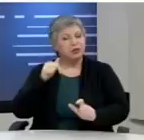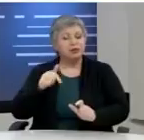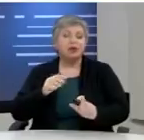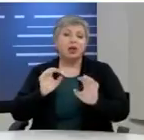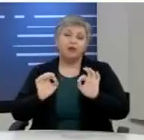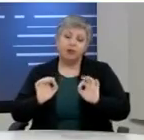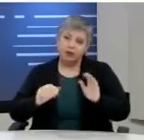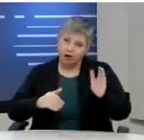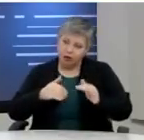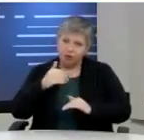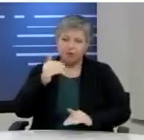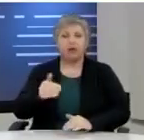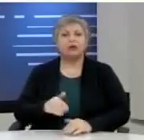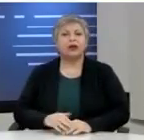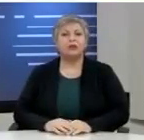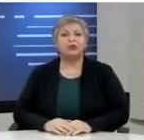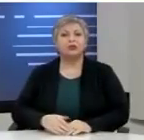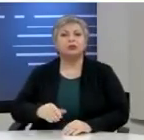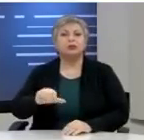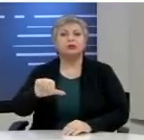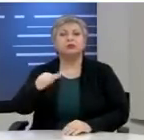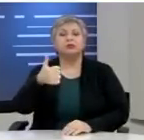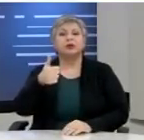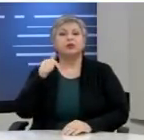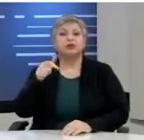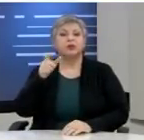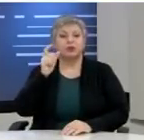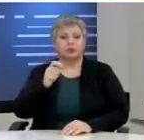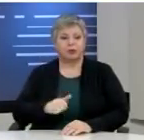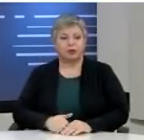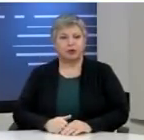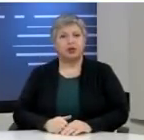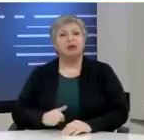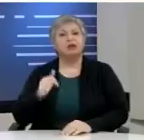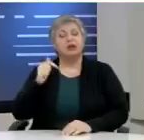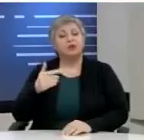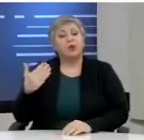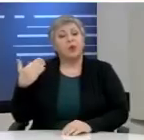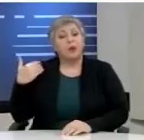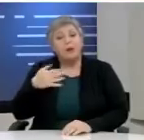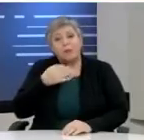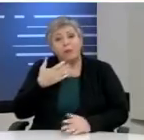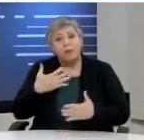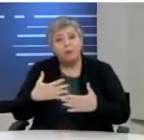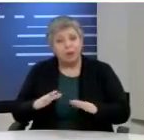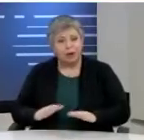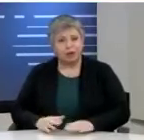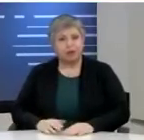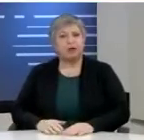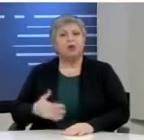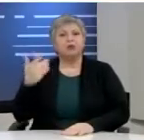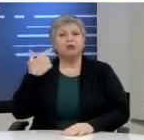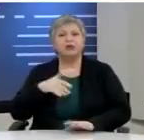πρώτος που επένδυσε σε αυτόν τον παροξυσμό, στον οποίο σας αναφέρθηκα πιο πριν, στην κινητοποίηση του